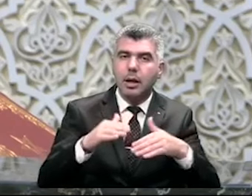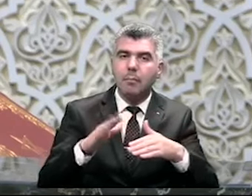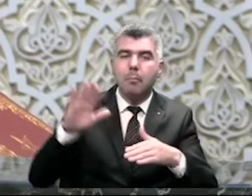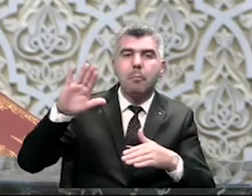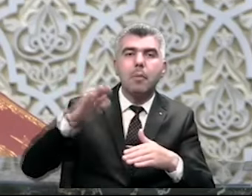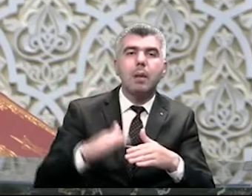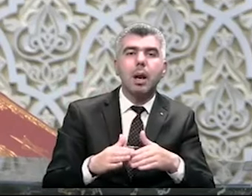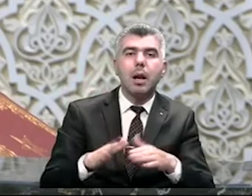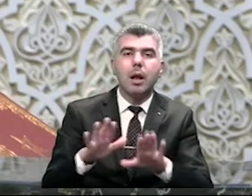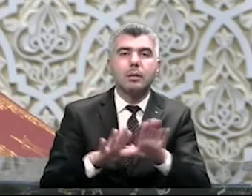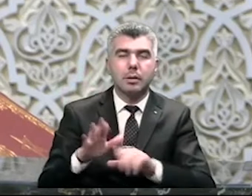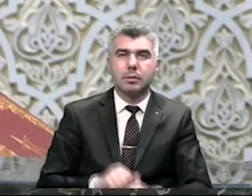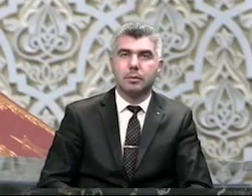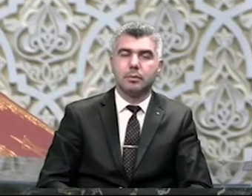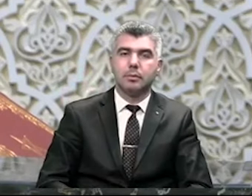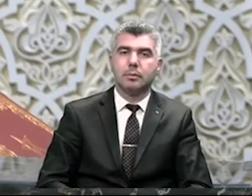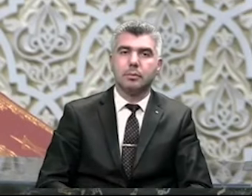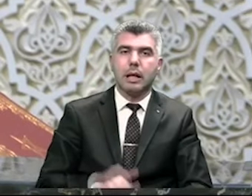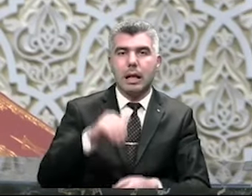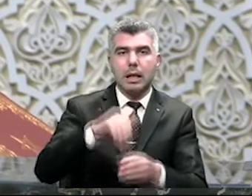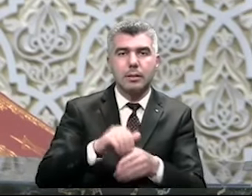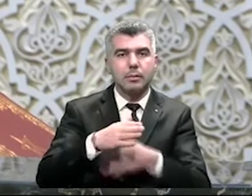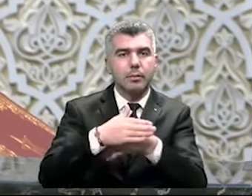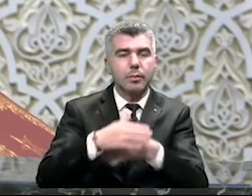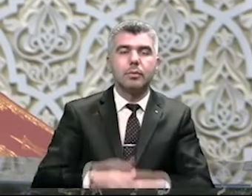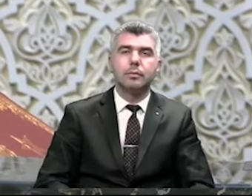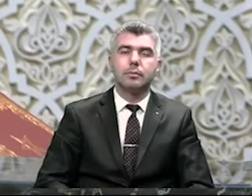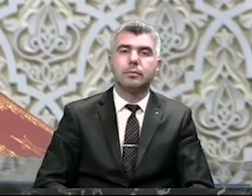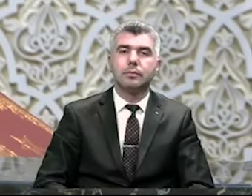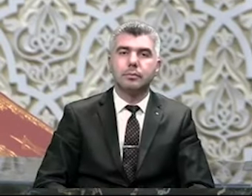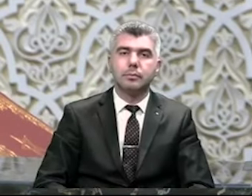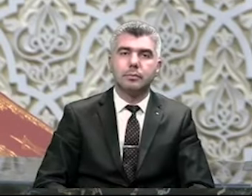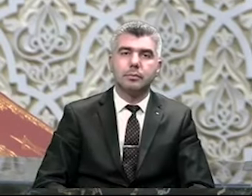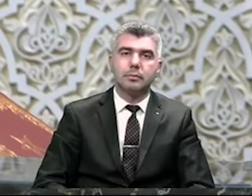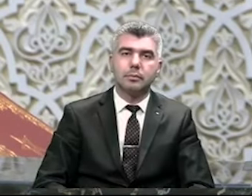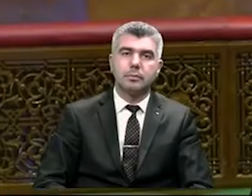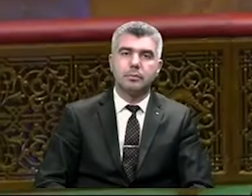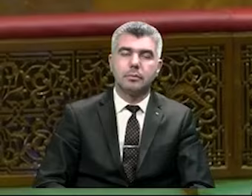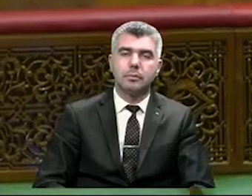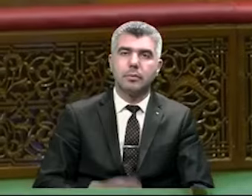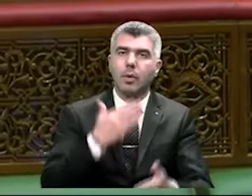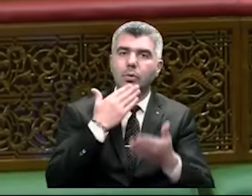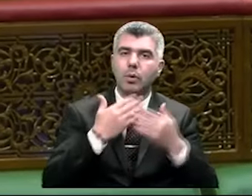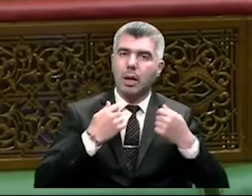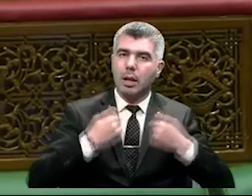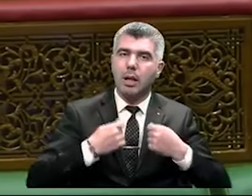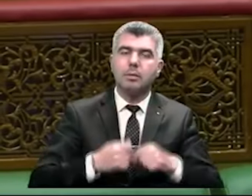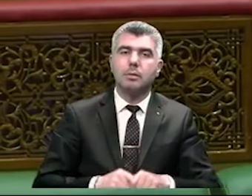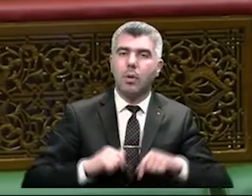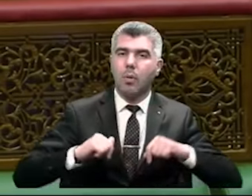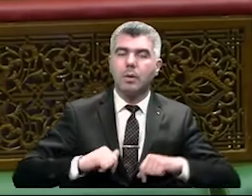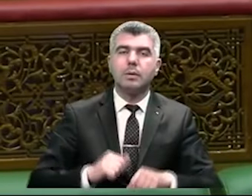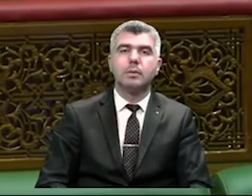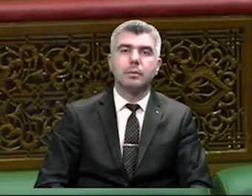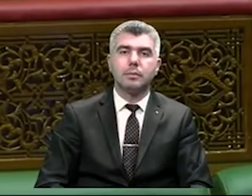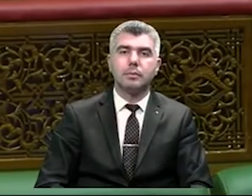السؤال السابع لفريق التجمع الوطني للاحرار تفضلوا سي علوي شكرا السيد الرئيس السيد الوزير